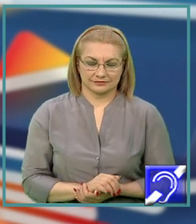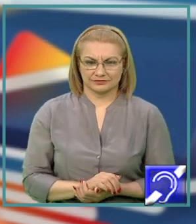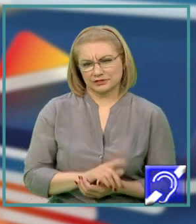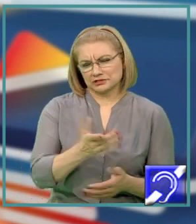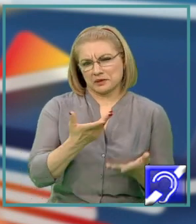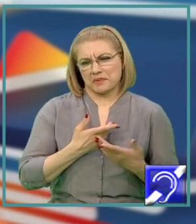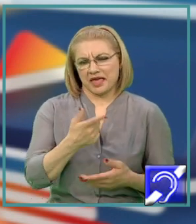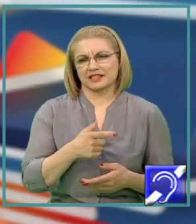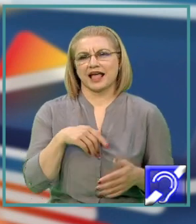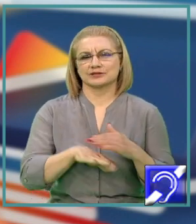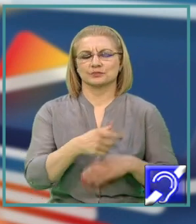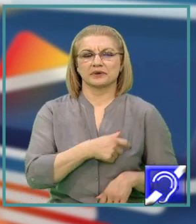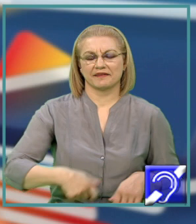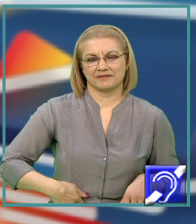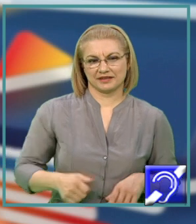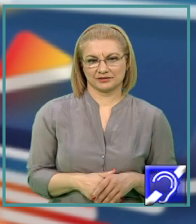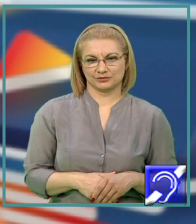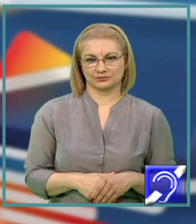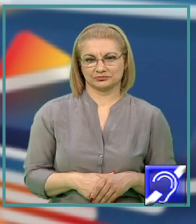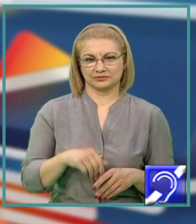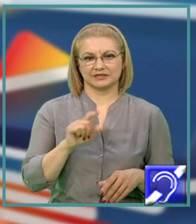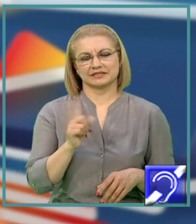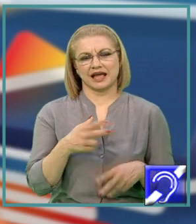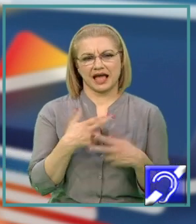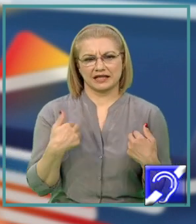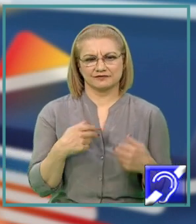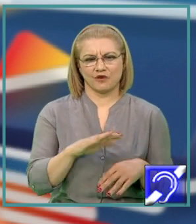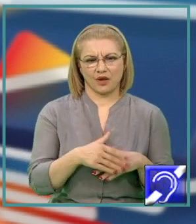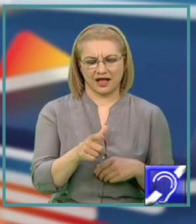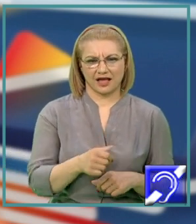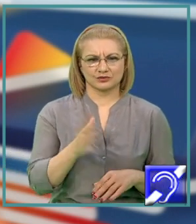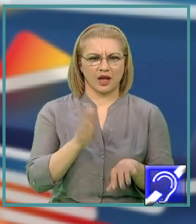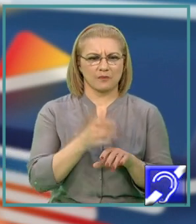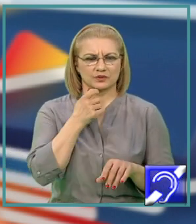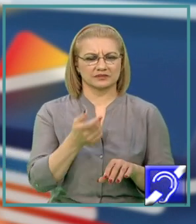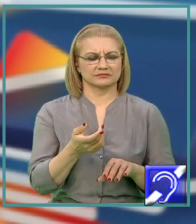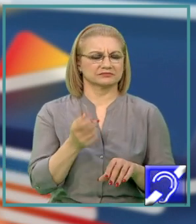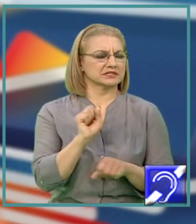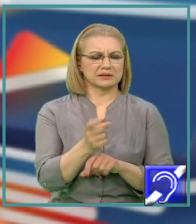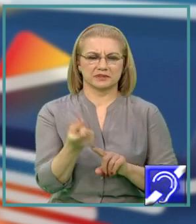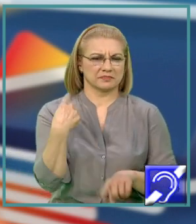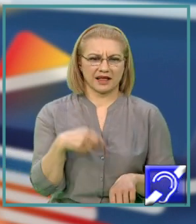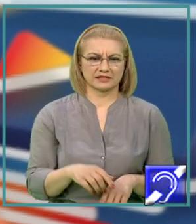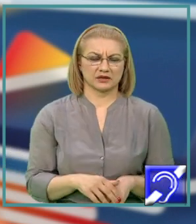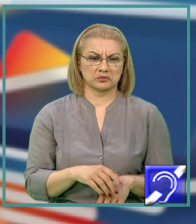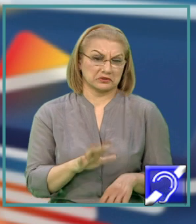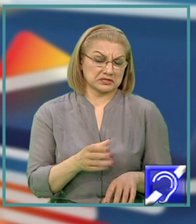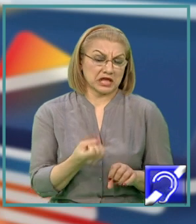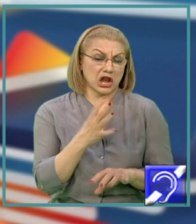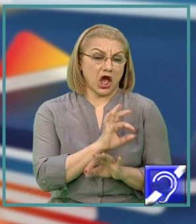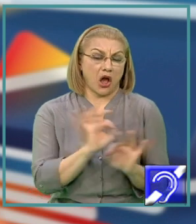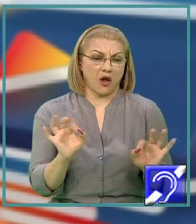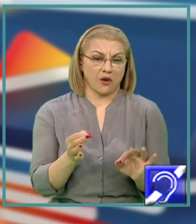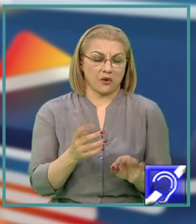dat-o subprefectul, de la frate-su, advocatul, care a murit săptămâna trecută. Da, e nouă de tot. Defunctul nici